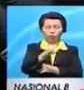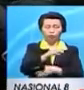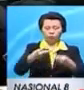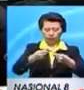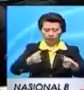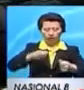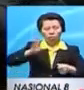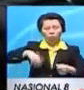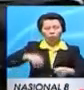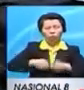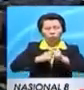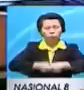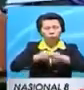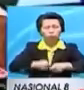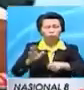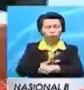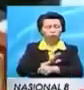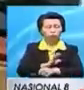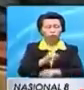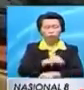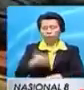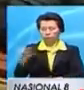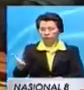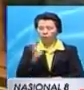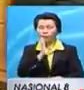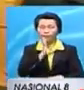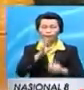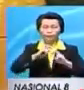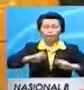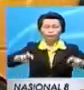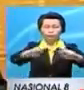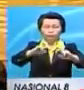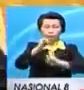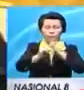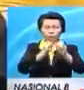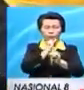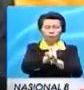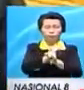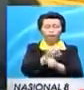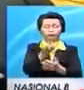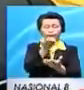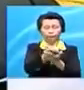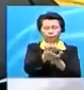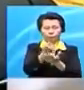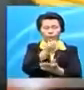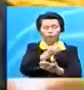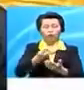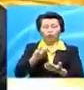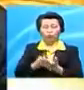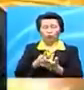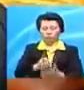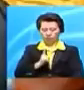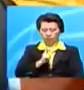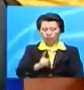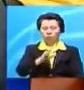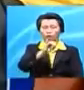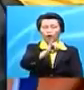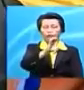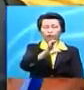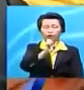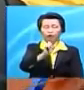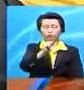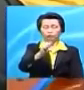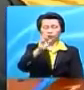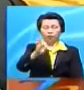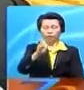masih belum diteroka sepenuhnya. Dia berkata persidangan terbangsa mengenai ekonomi dan keuangan Islam